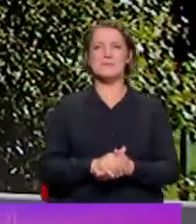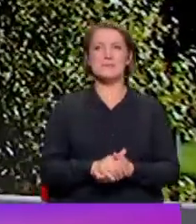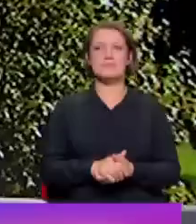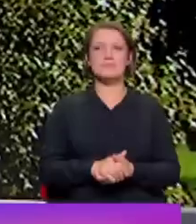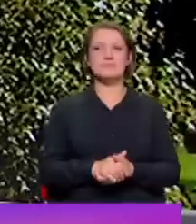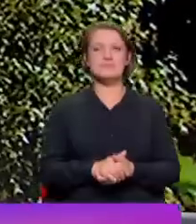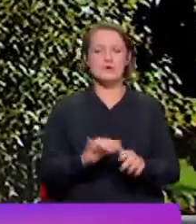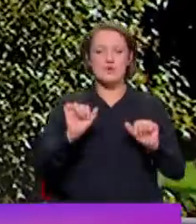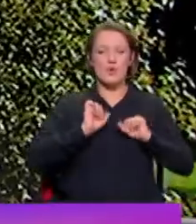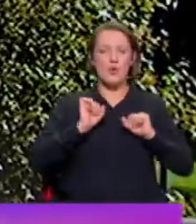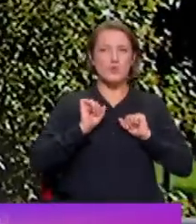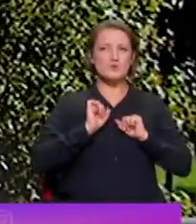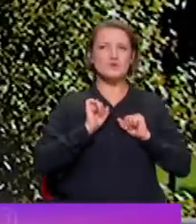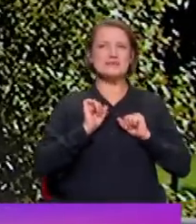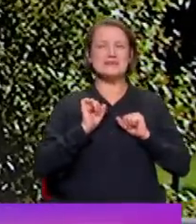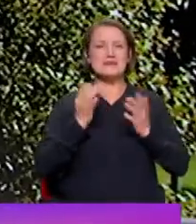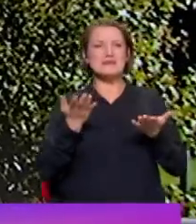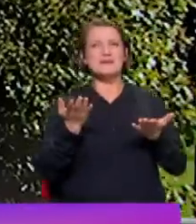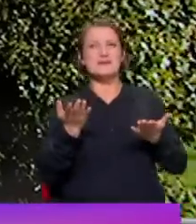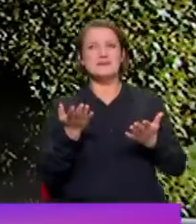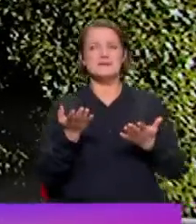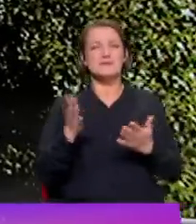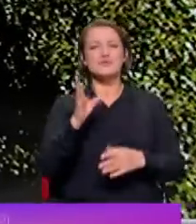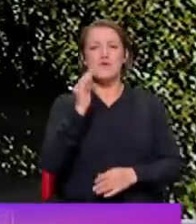Eee korkusu tetiklenen